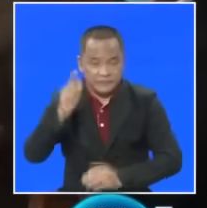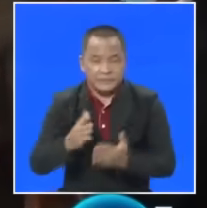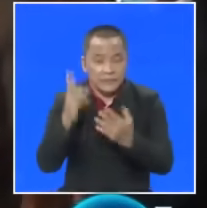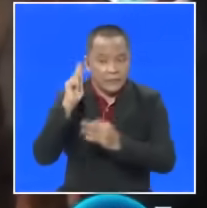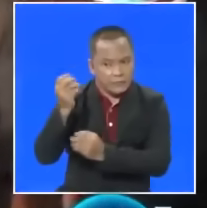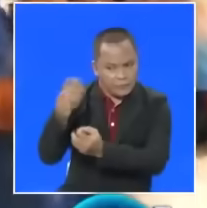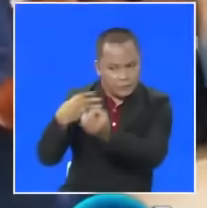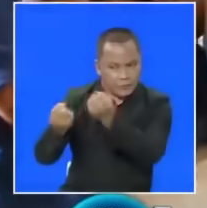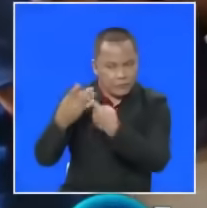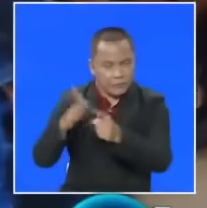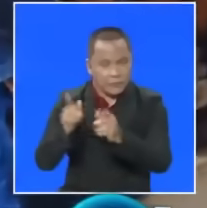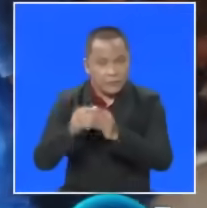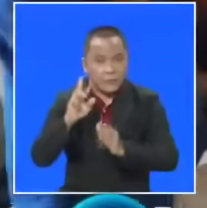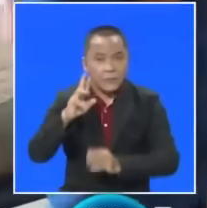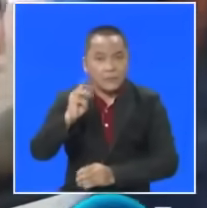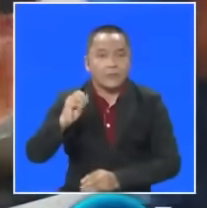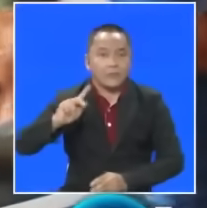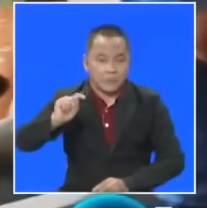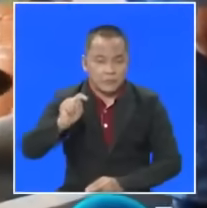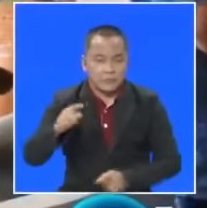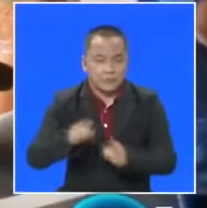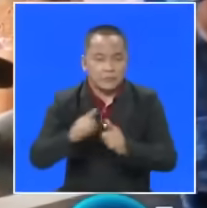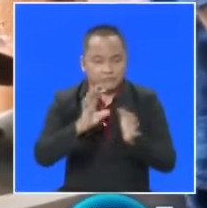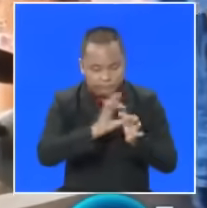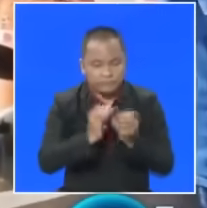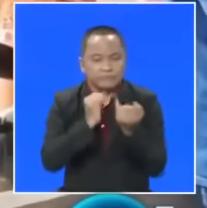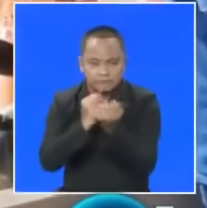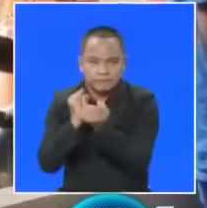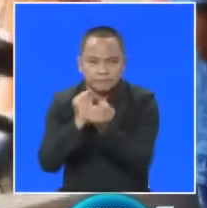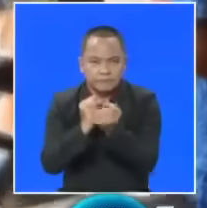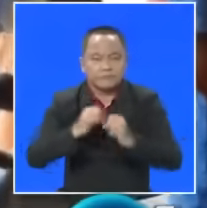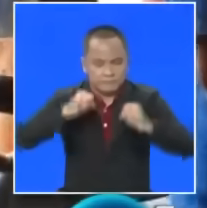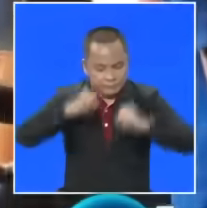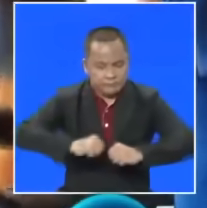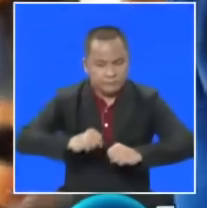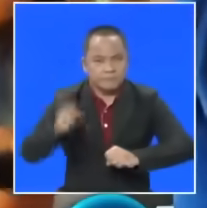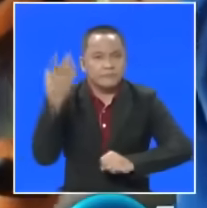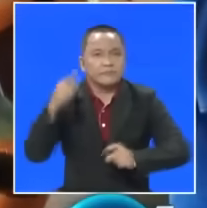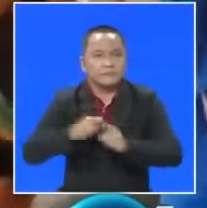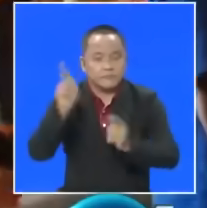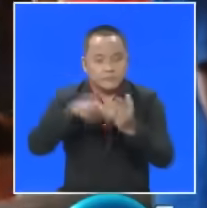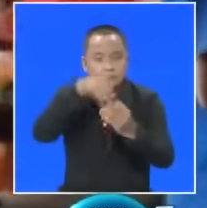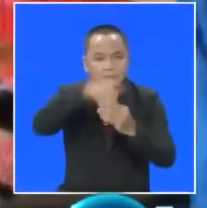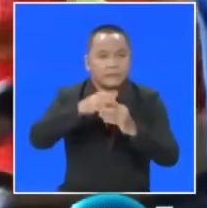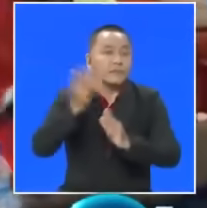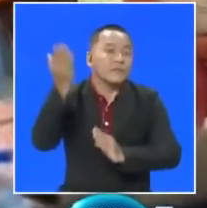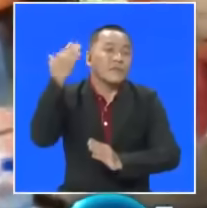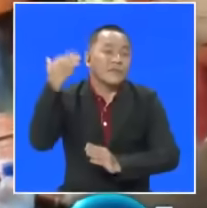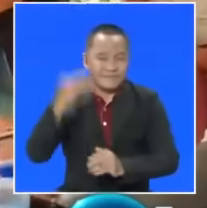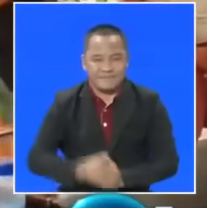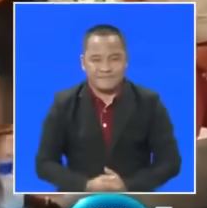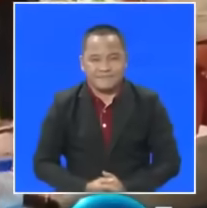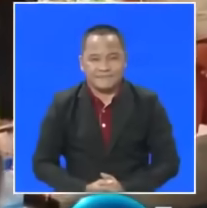ข่าวออกมาว่าการที่ได้เป็นรัฐมนตรีก็เพราะสายสัมพันธ์ที่มีการให้สัญญากันในเลือกตั้งสนามใหญ่ที่ผ่านม